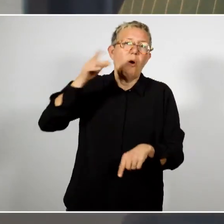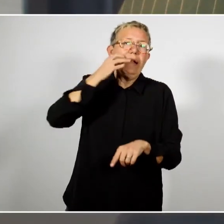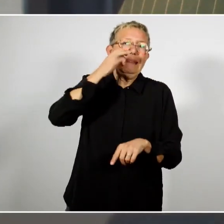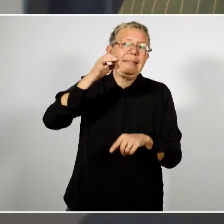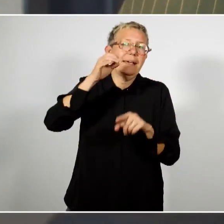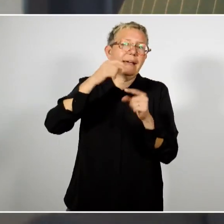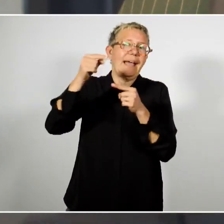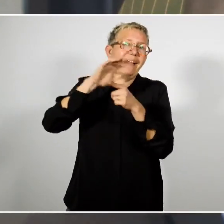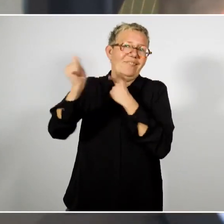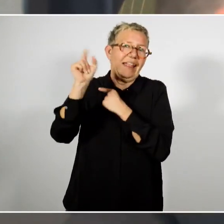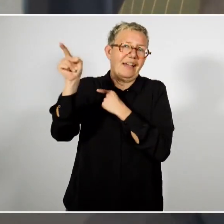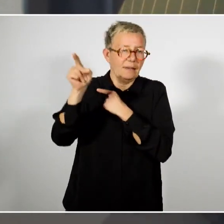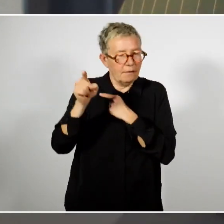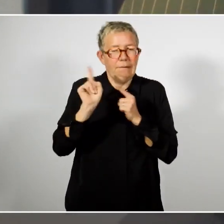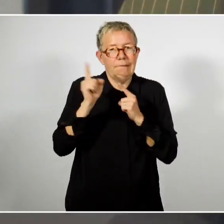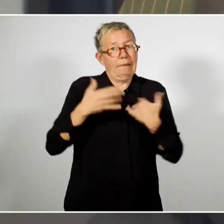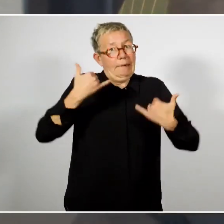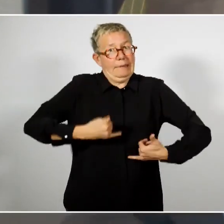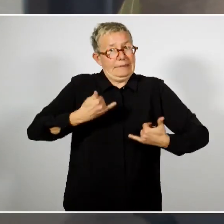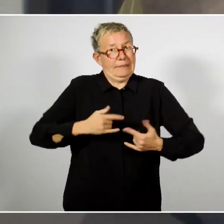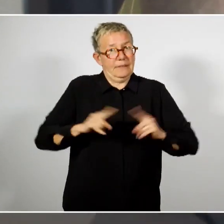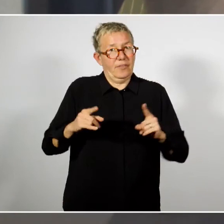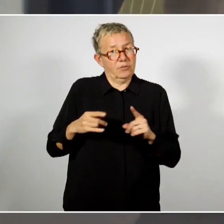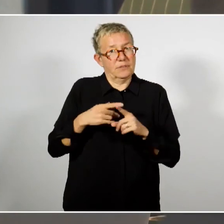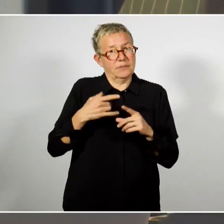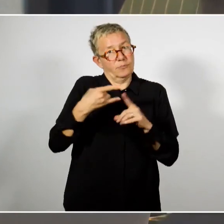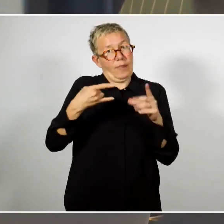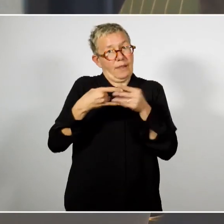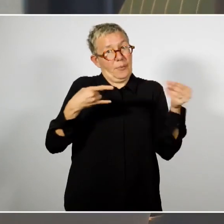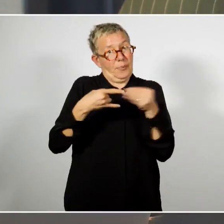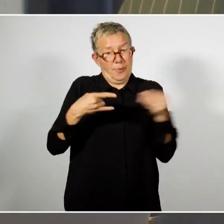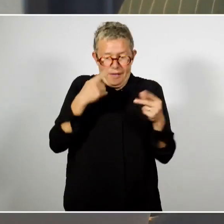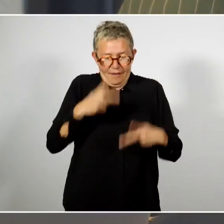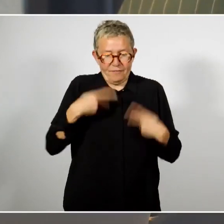Eh bien, je peux vous affirmer qu'ici, à la Pointe bretonne, pour construire le vivre